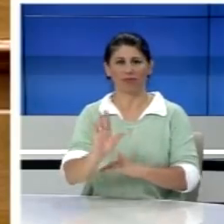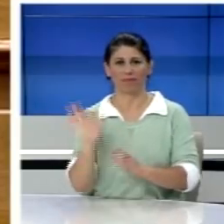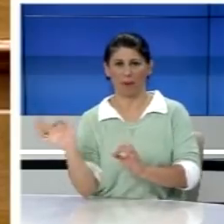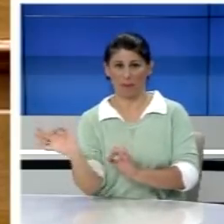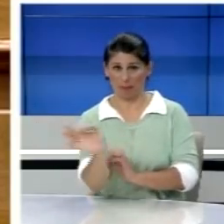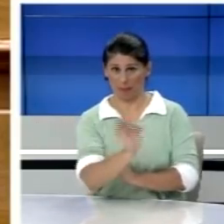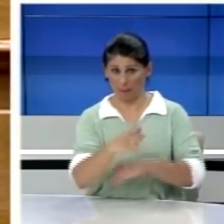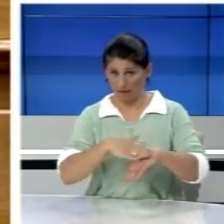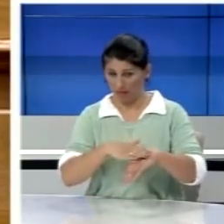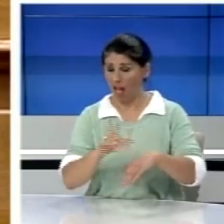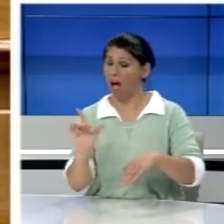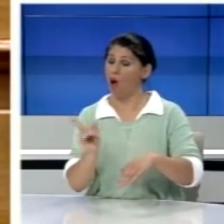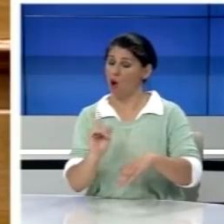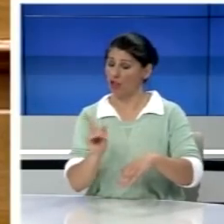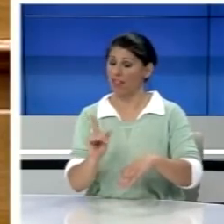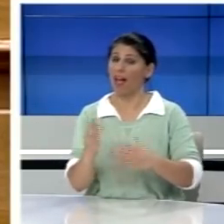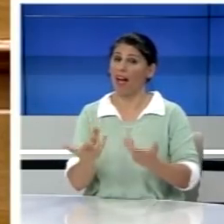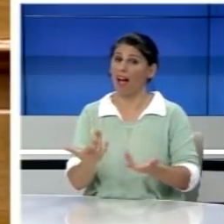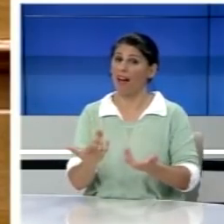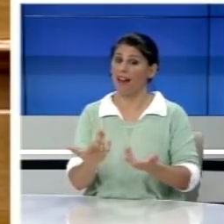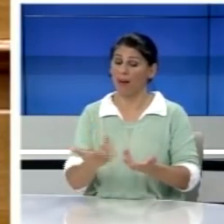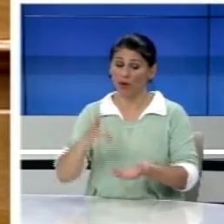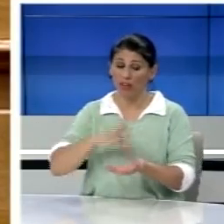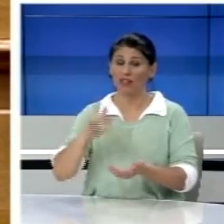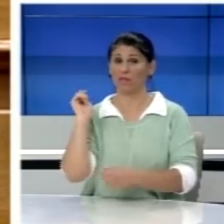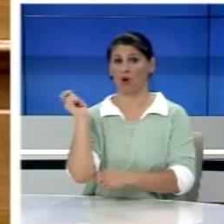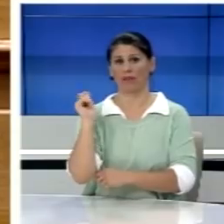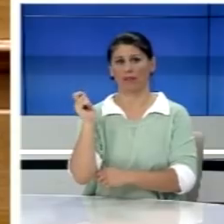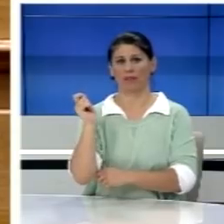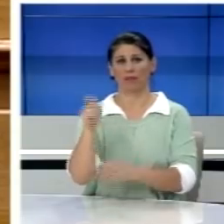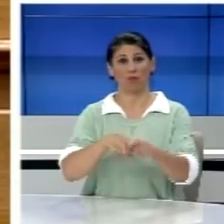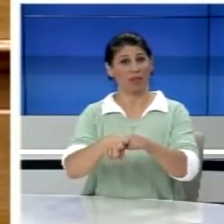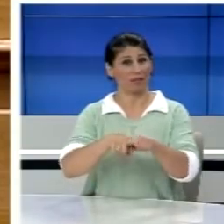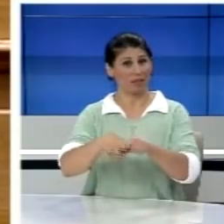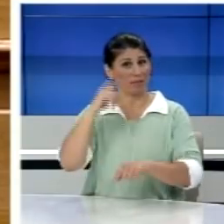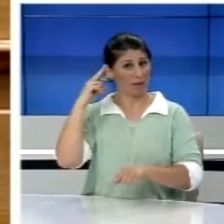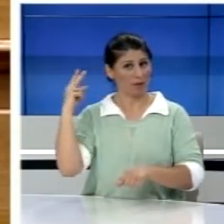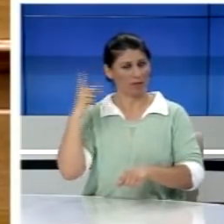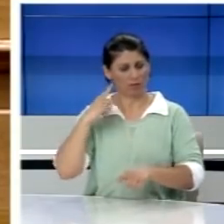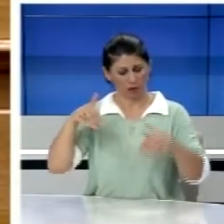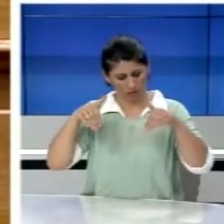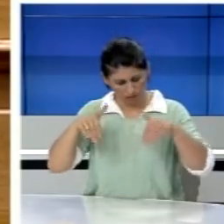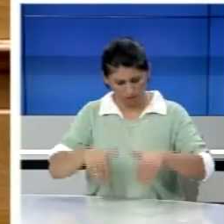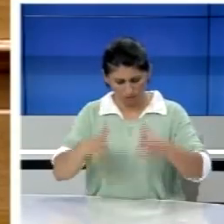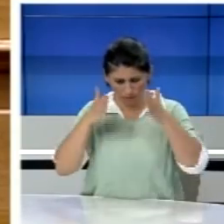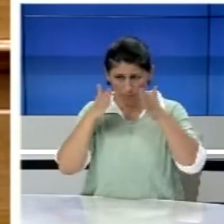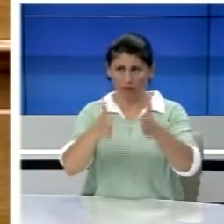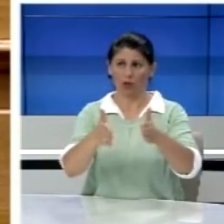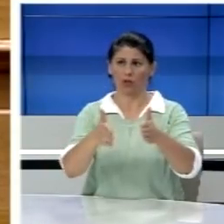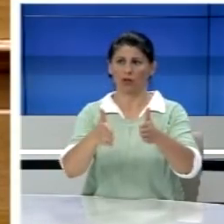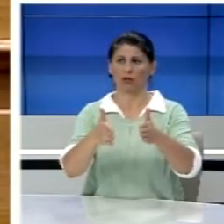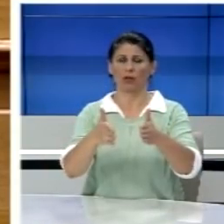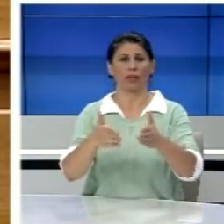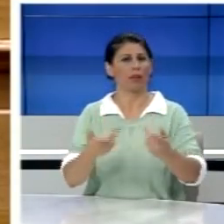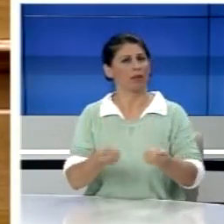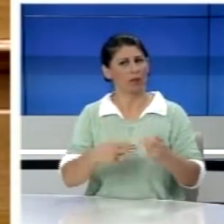πανδημία, αλλά από τον πυρήνα της πολιτικής για τα πανεπιστήμια που με ευλαβική προσοχή προωθούν και υλοποιούν